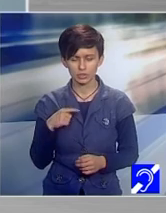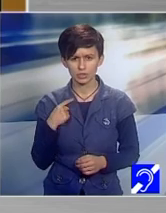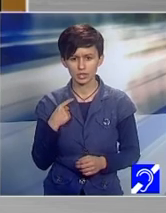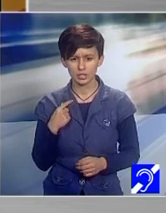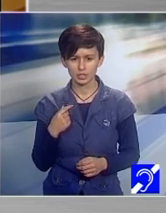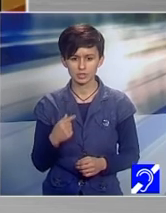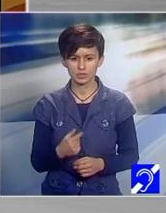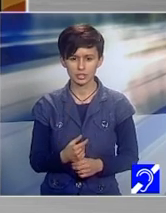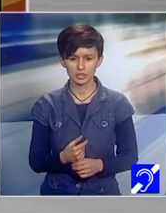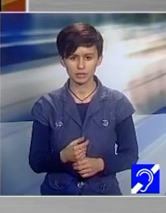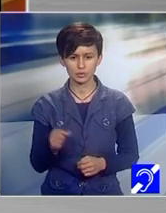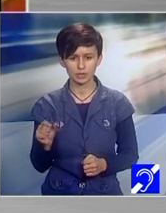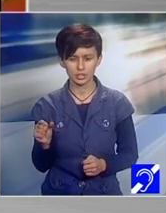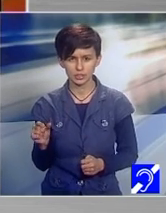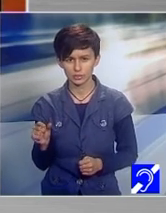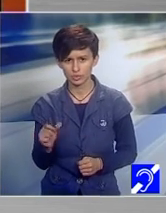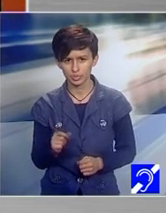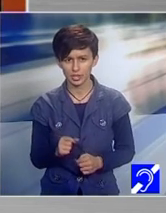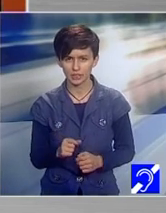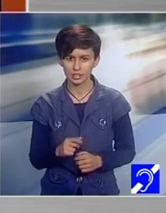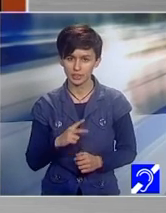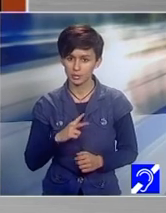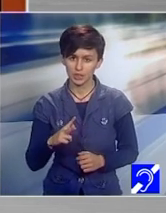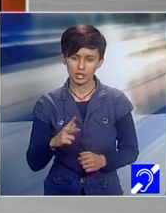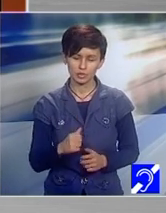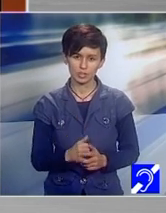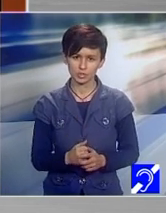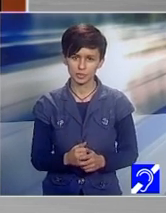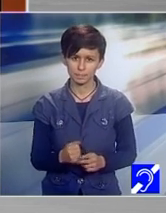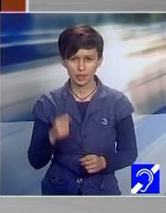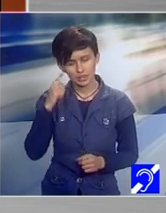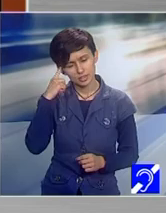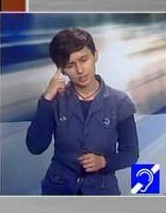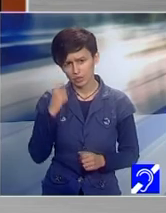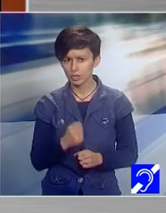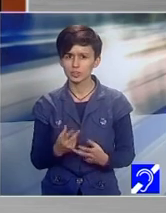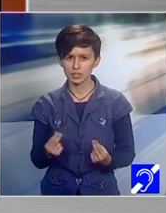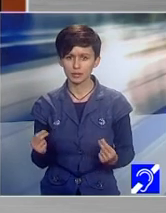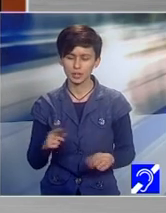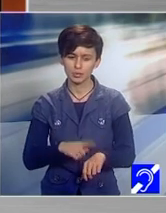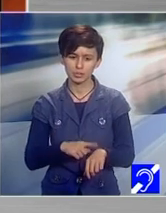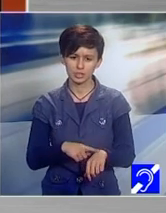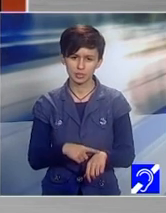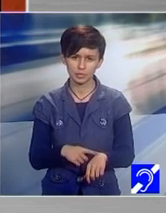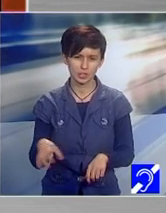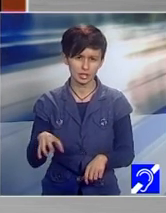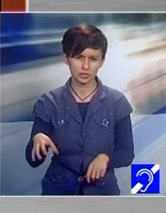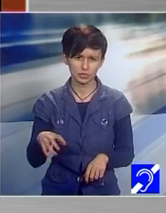e un subiect fierbinte. De multă vreme se știe că la zona aceea de cu transplant